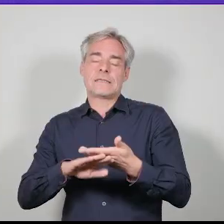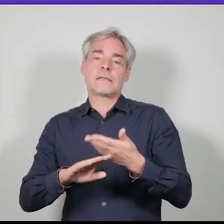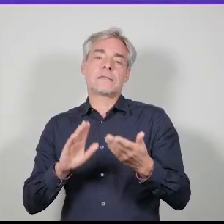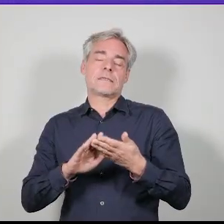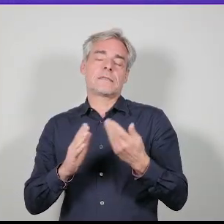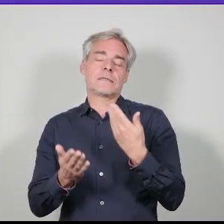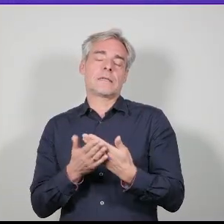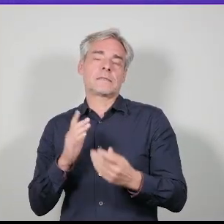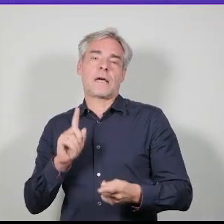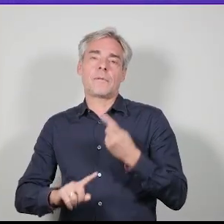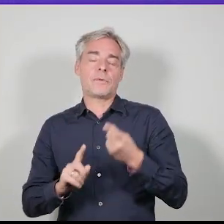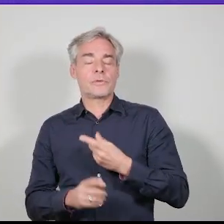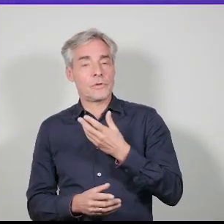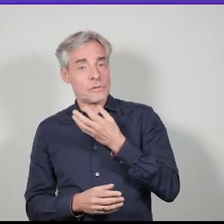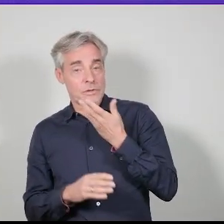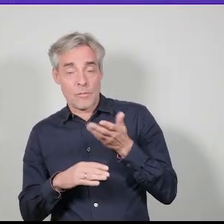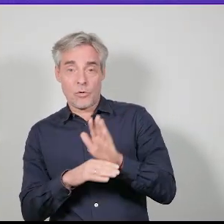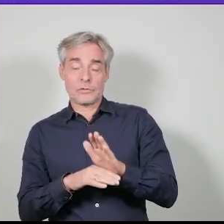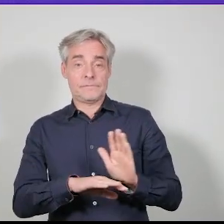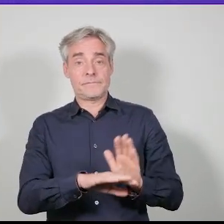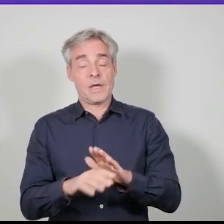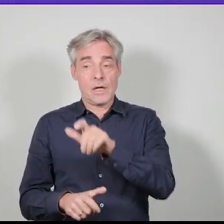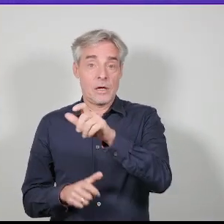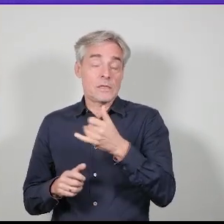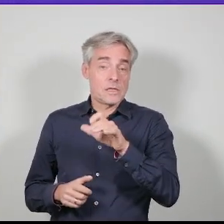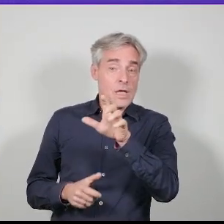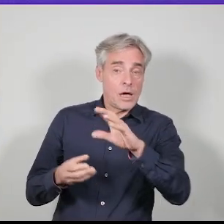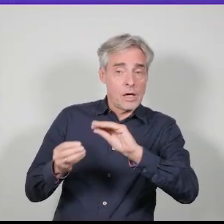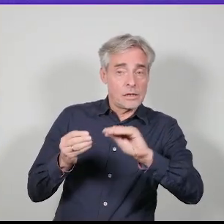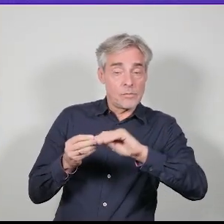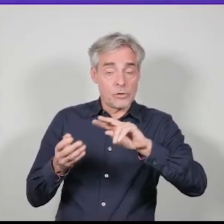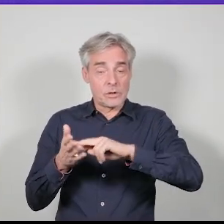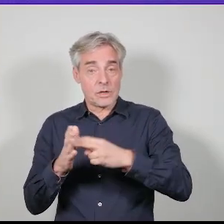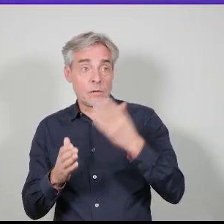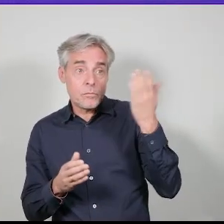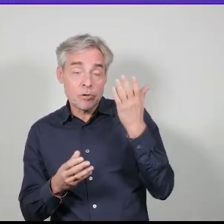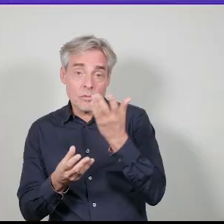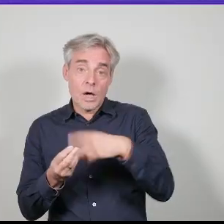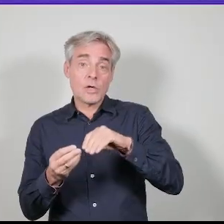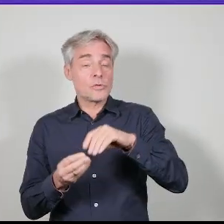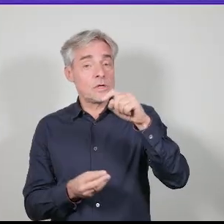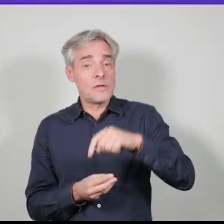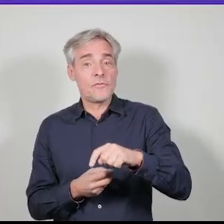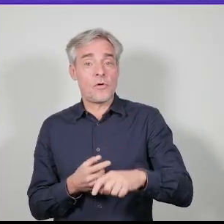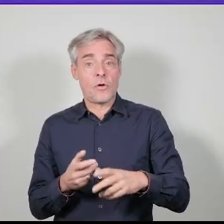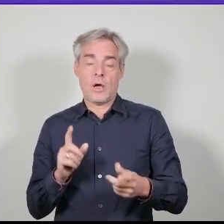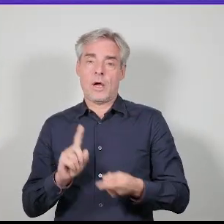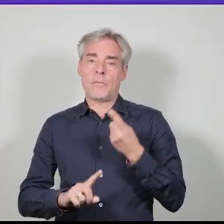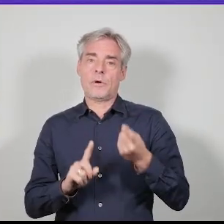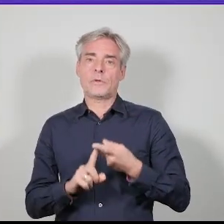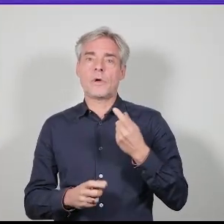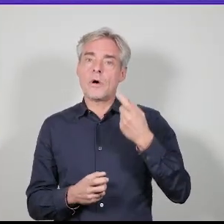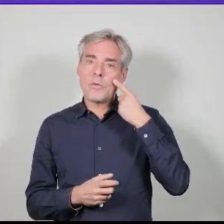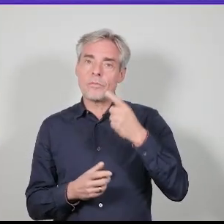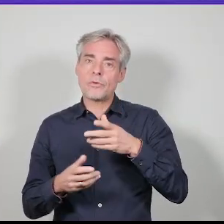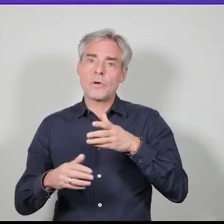important. Ça permet de signaler l'existence d'équipements techniques qui sont très importants pour